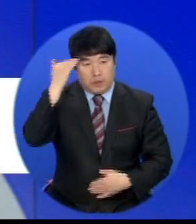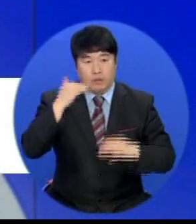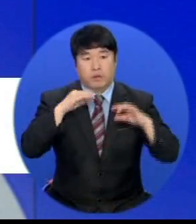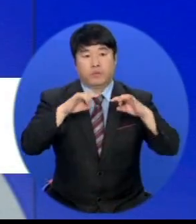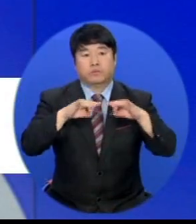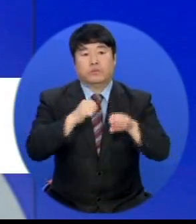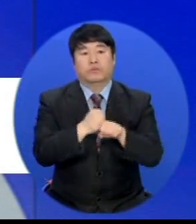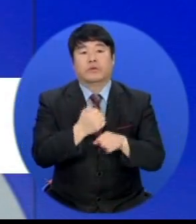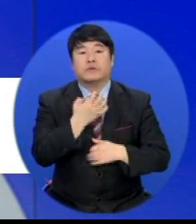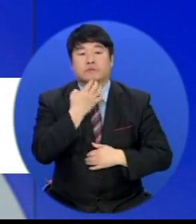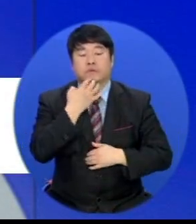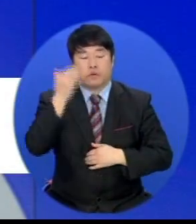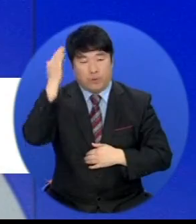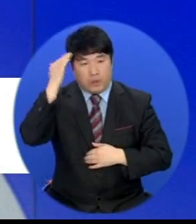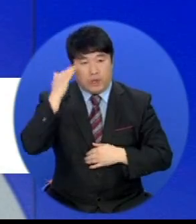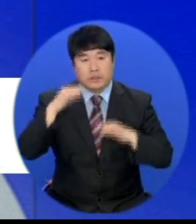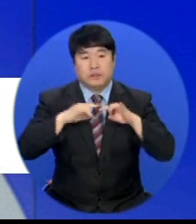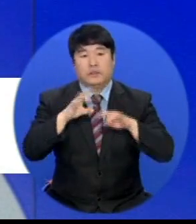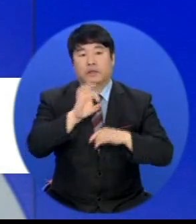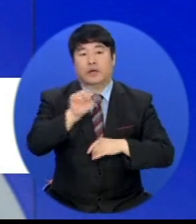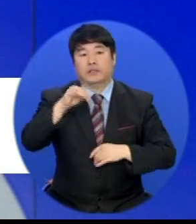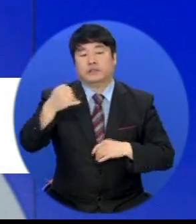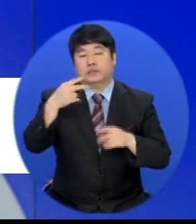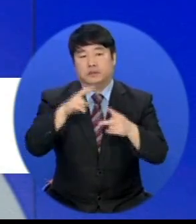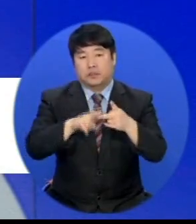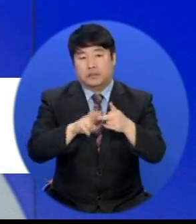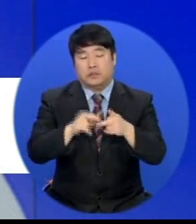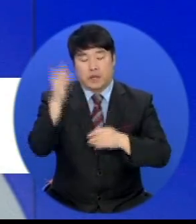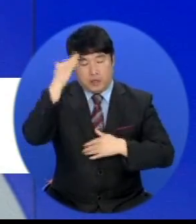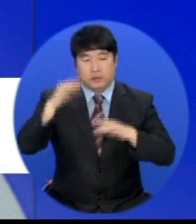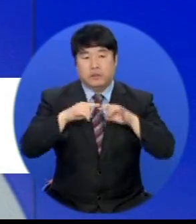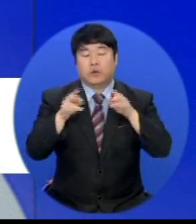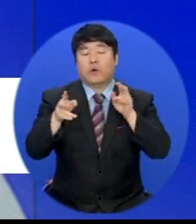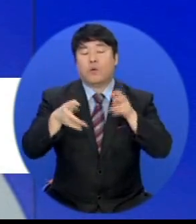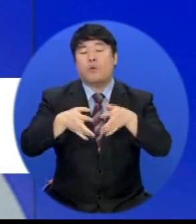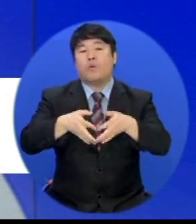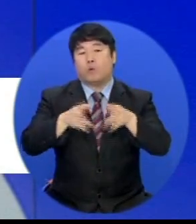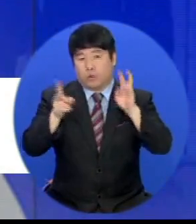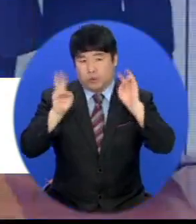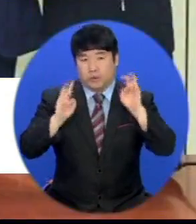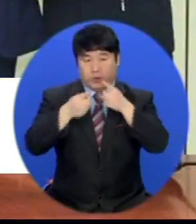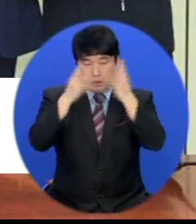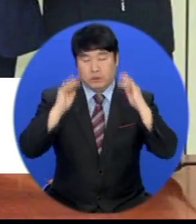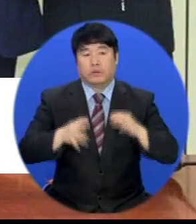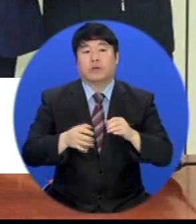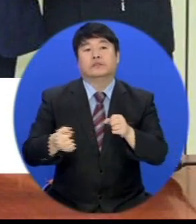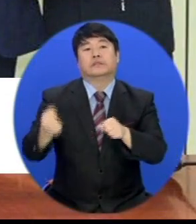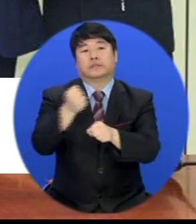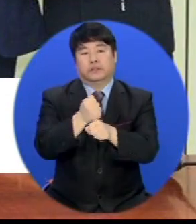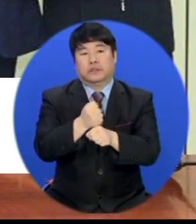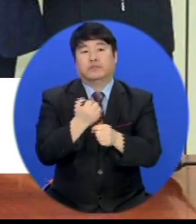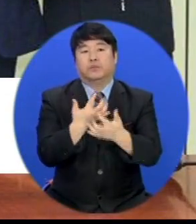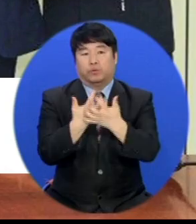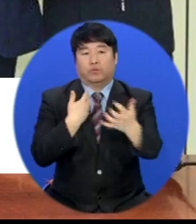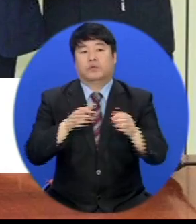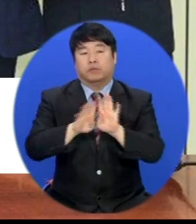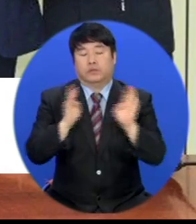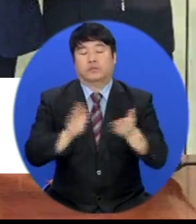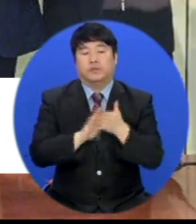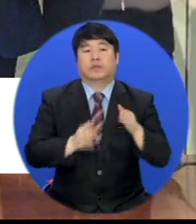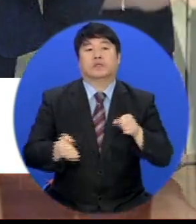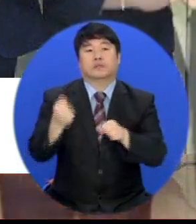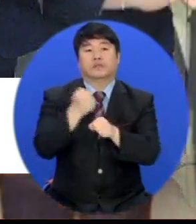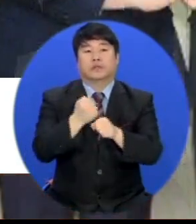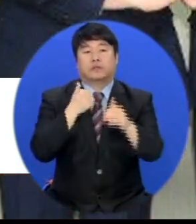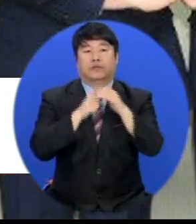한국전력이 서울 한전아트센터에서 한전공대 설립을 위한 창립총회를 열었습니다. 오늘 총회에는 설립